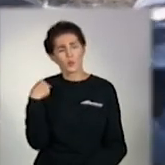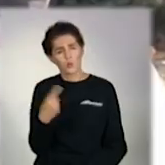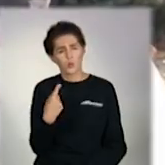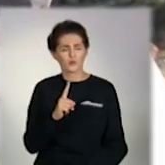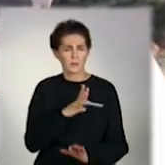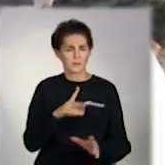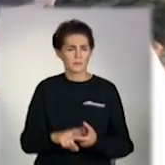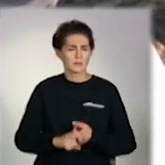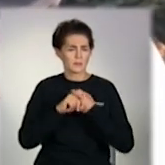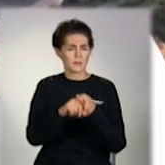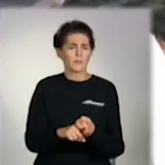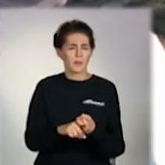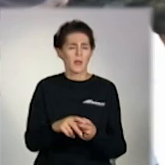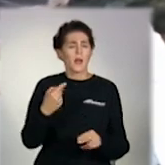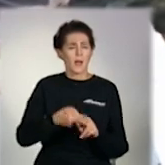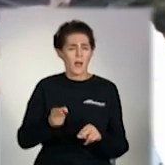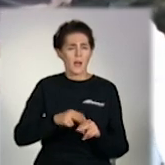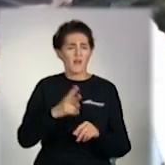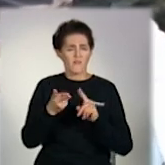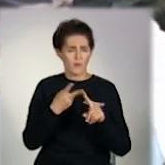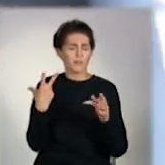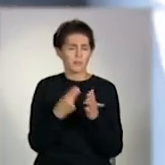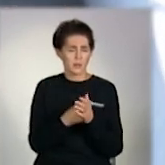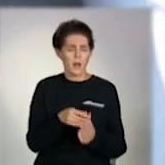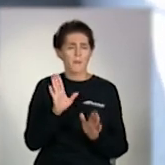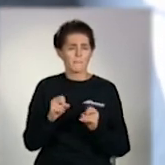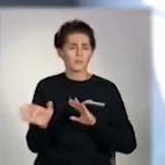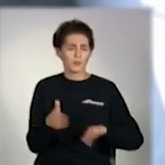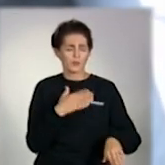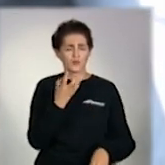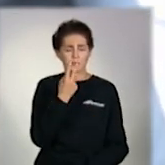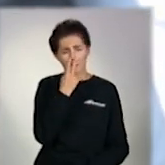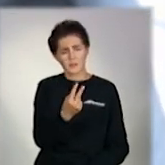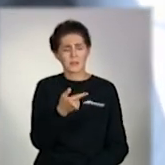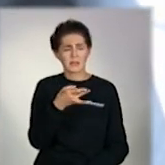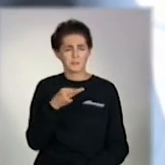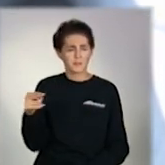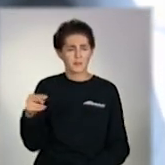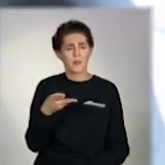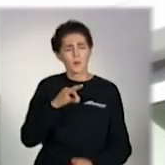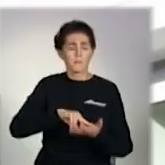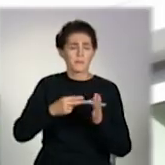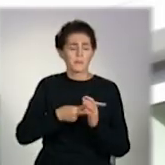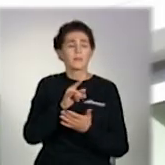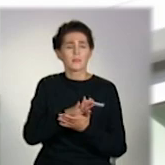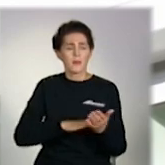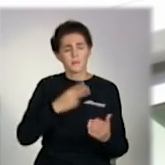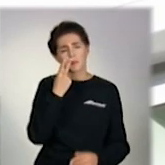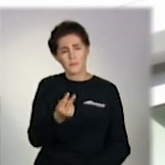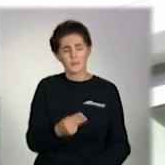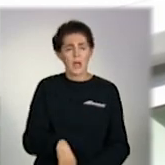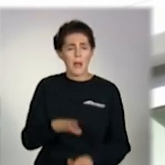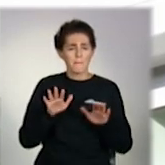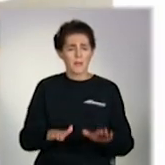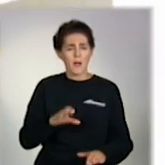все. Я от від коронавірусу вторую получу, а потім від грипу посмотримо. В принципі, планували, але може туди далі. В аптеках міста в